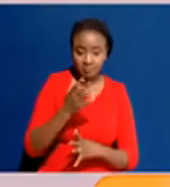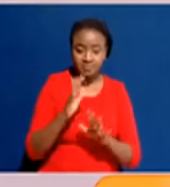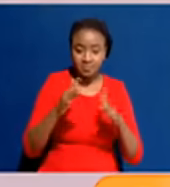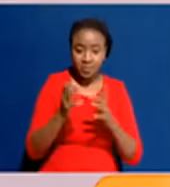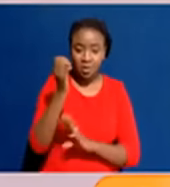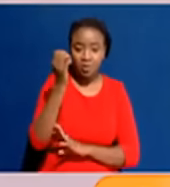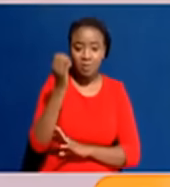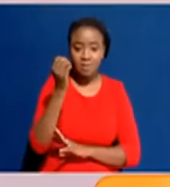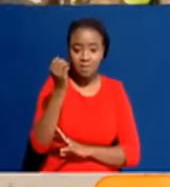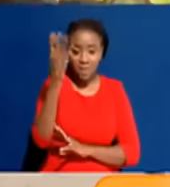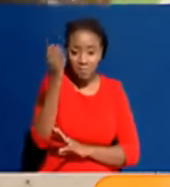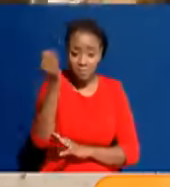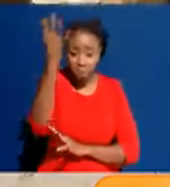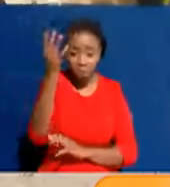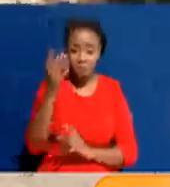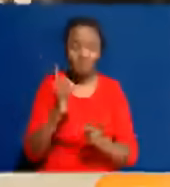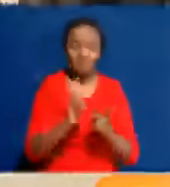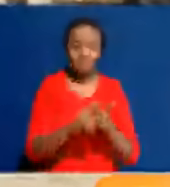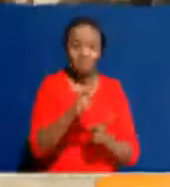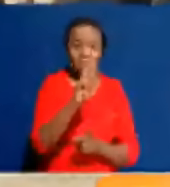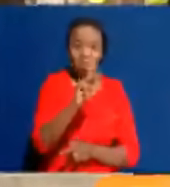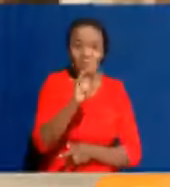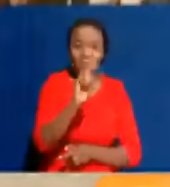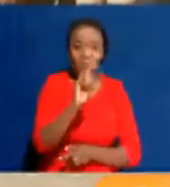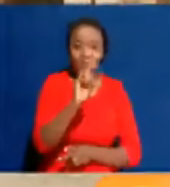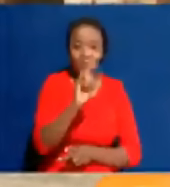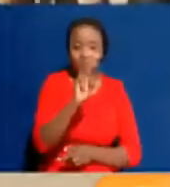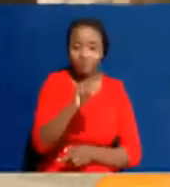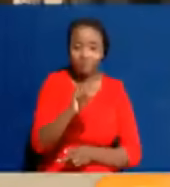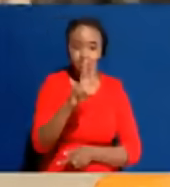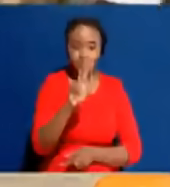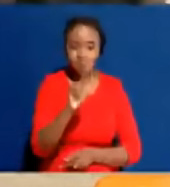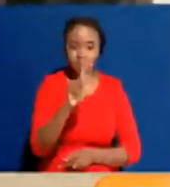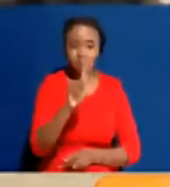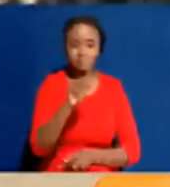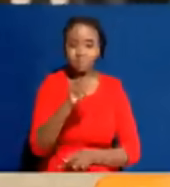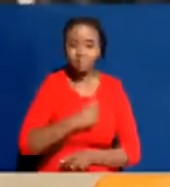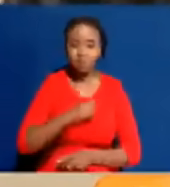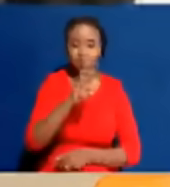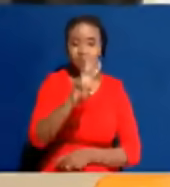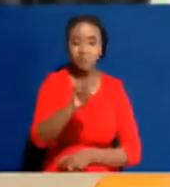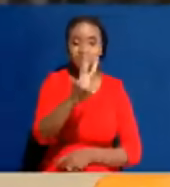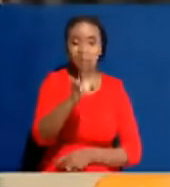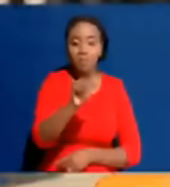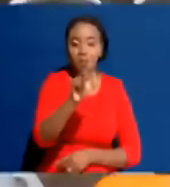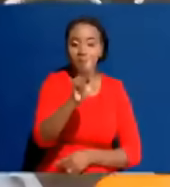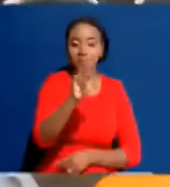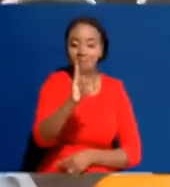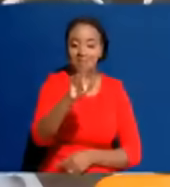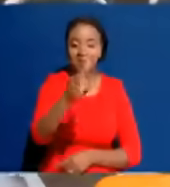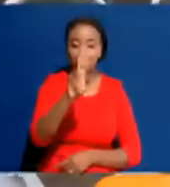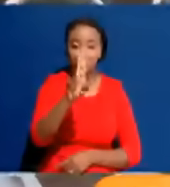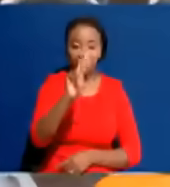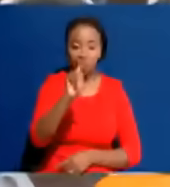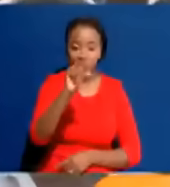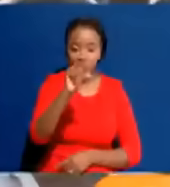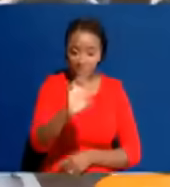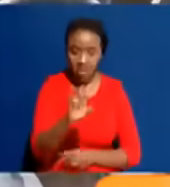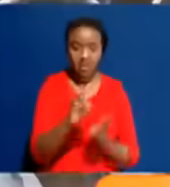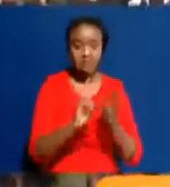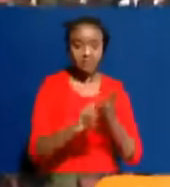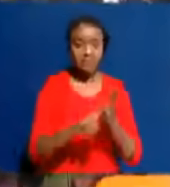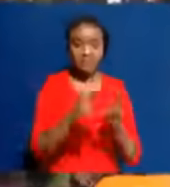Bamburi Mokirungi Kaloleni Road to bitumen standard. The president took the time to speak to the hearts and minds of residents,